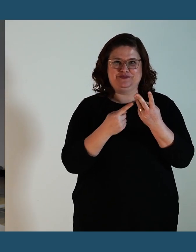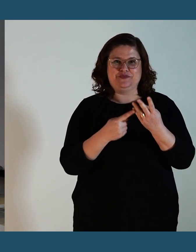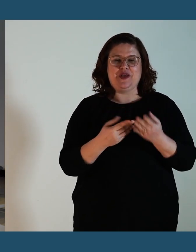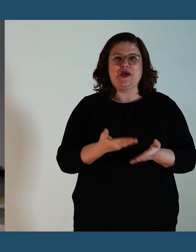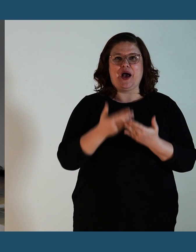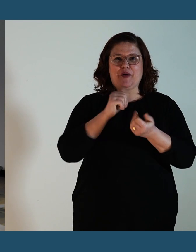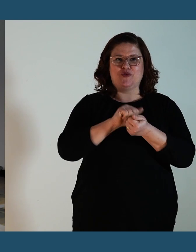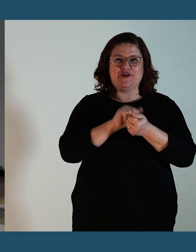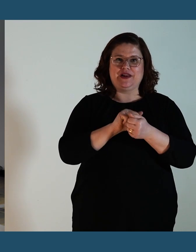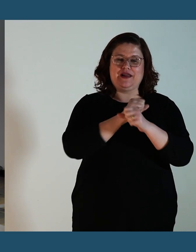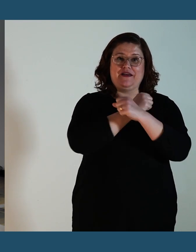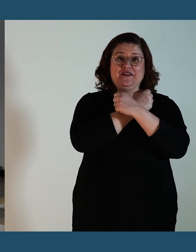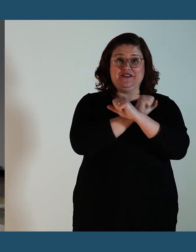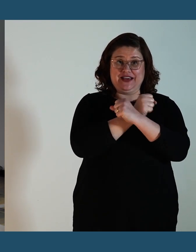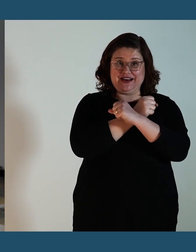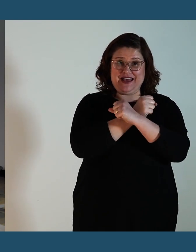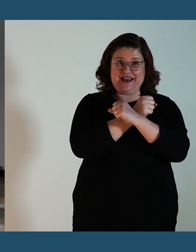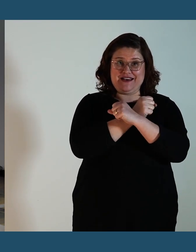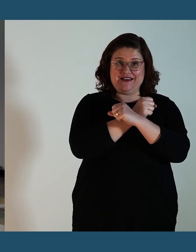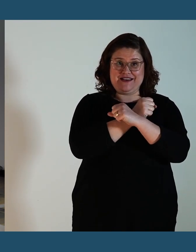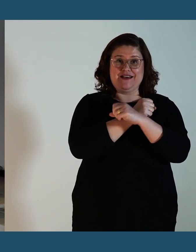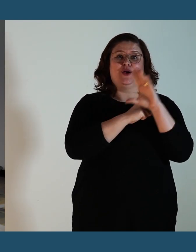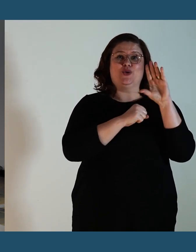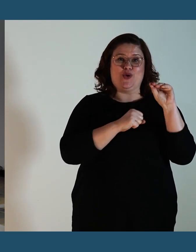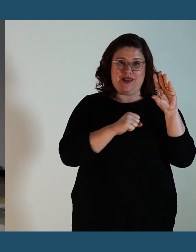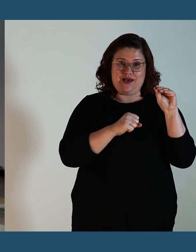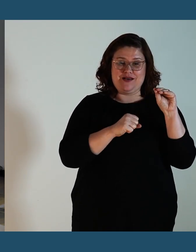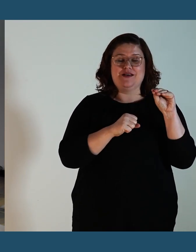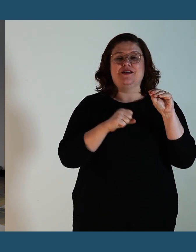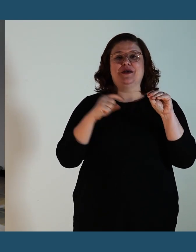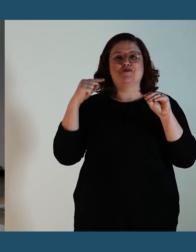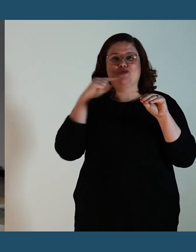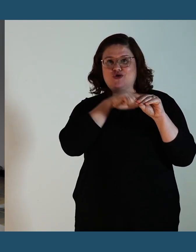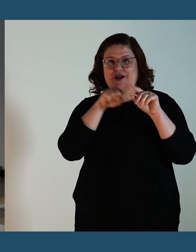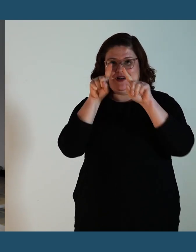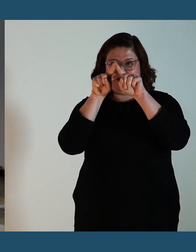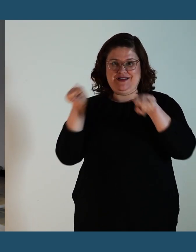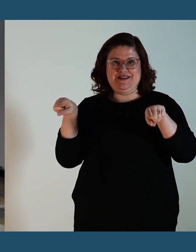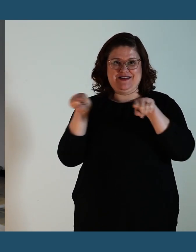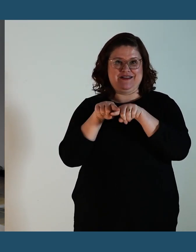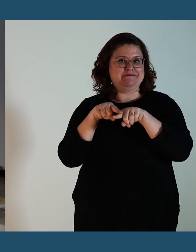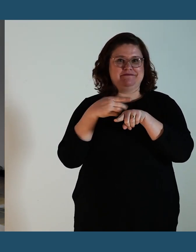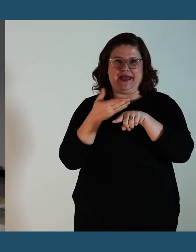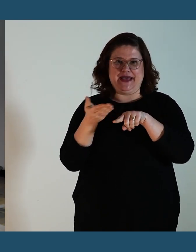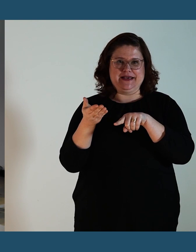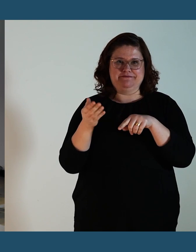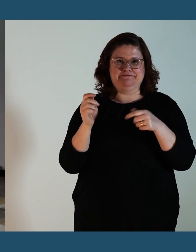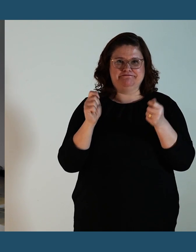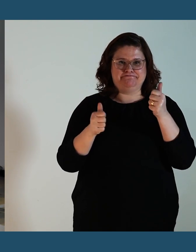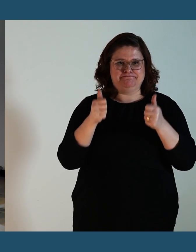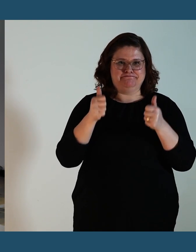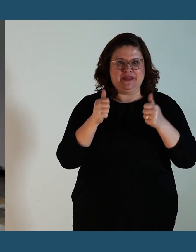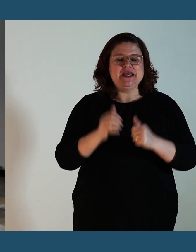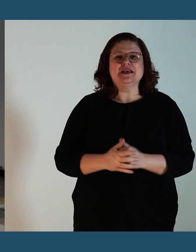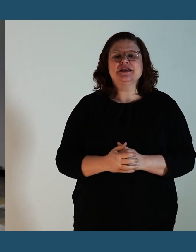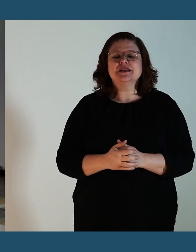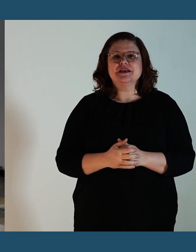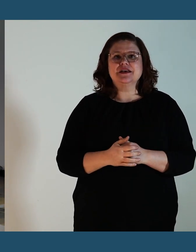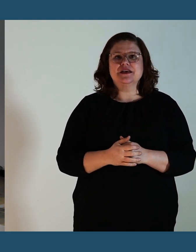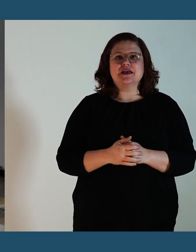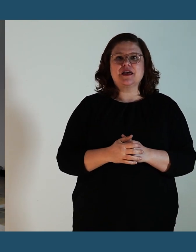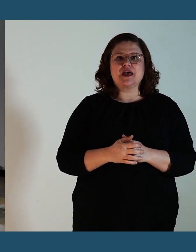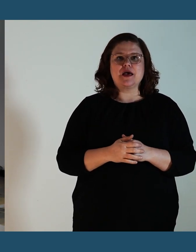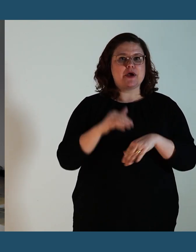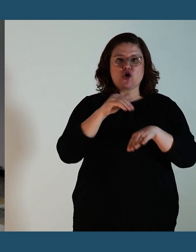apuvälineet sieltä, eli vihreä pyörylä on kyllä ja punainen kolmio on ei. Ja pääsääntöisesti ei